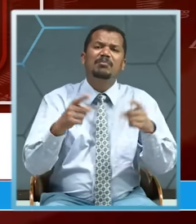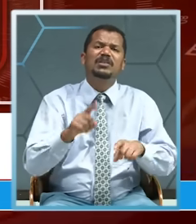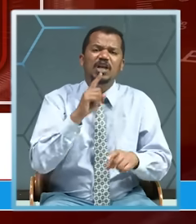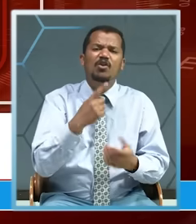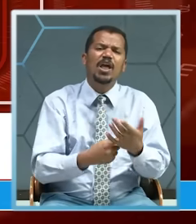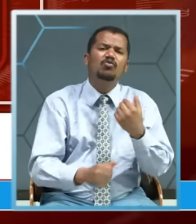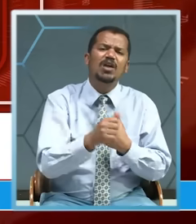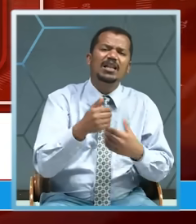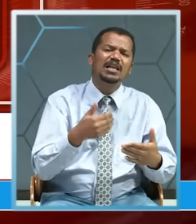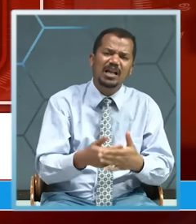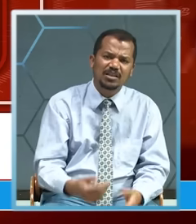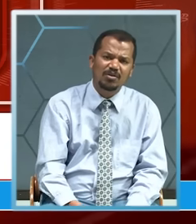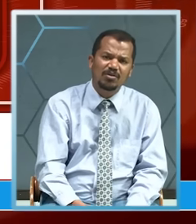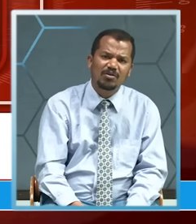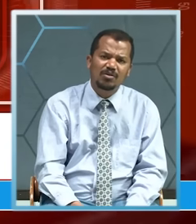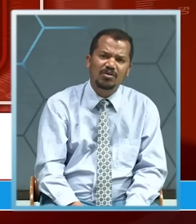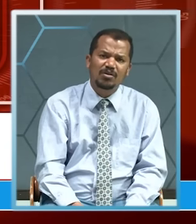መቼ ነው ይሄ ጉዳት የደረሰው?